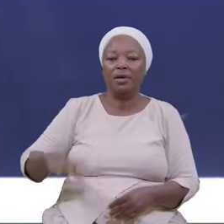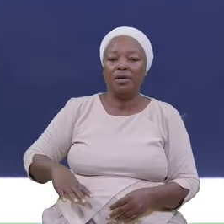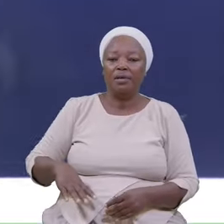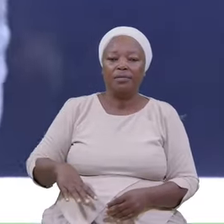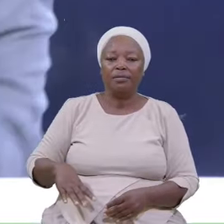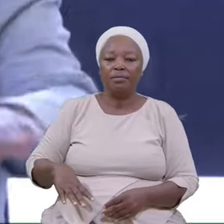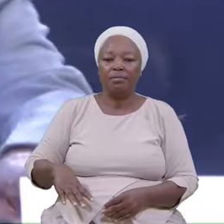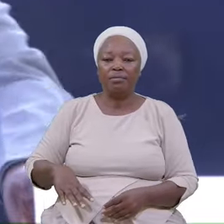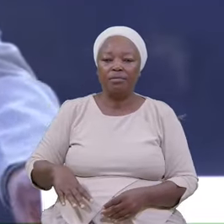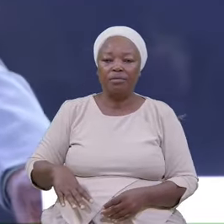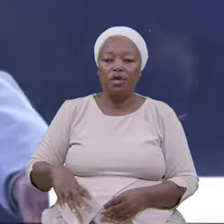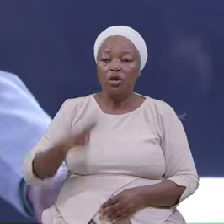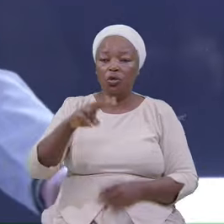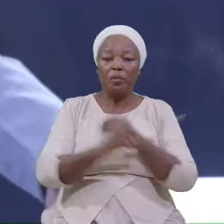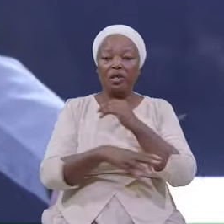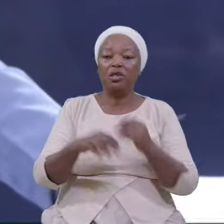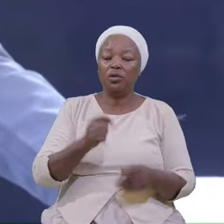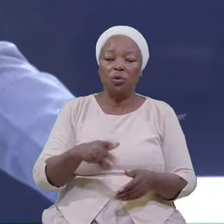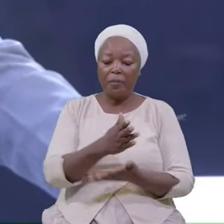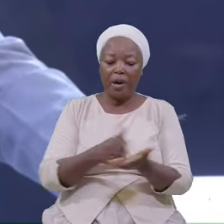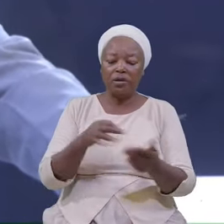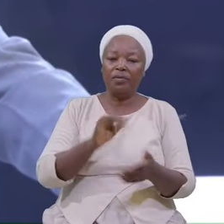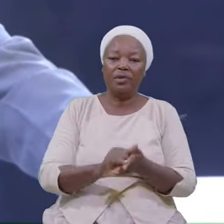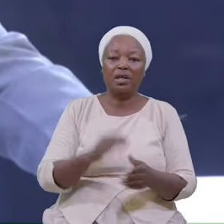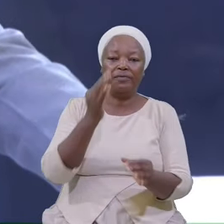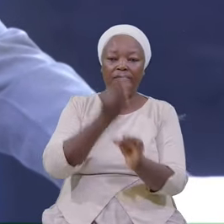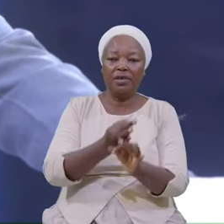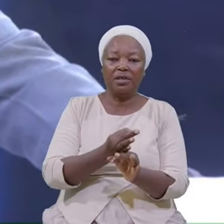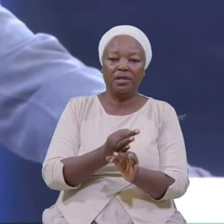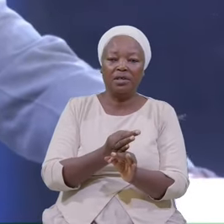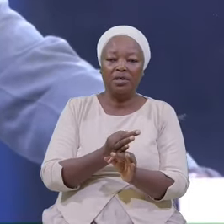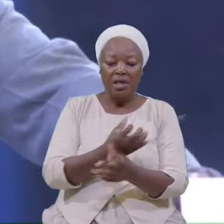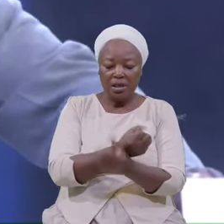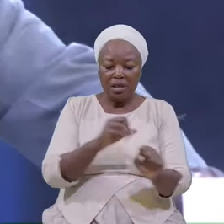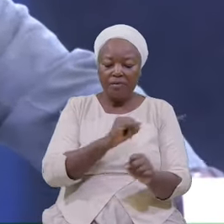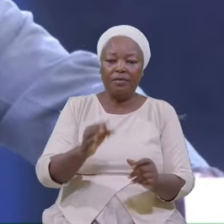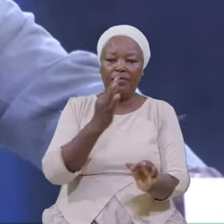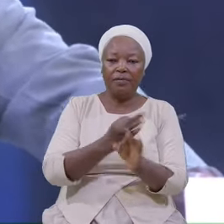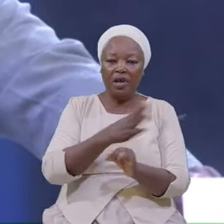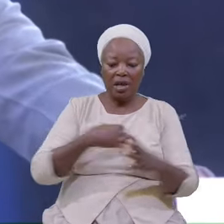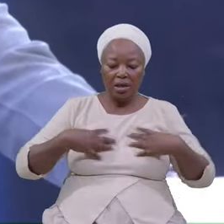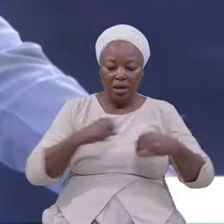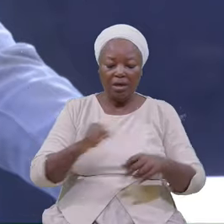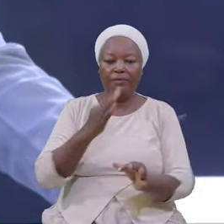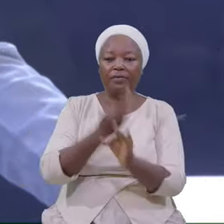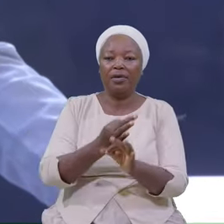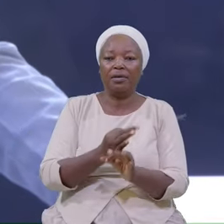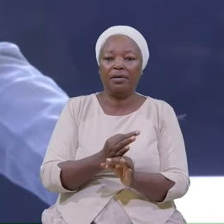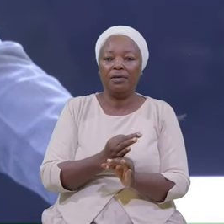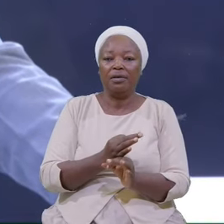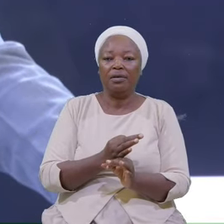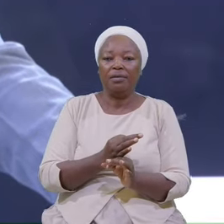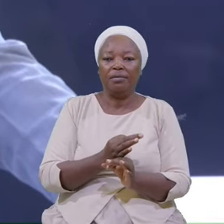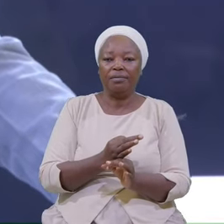Two branches of that faith. Il y a deux branches de cette foi. Saving faith and healing faith. La foi salvatrice